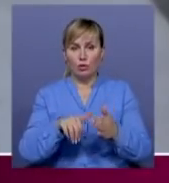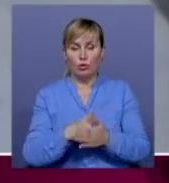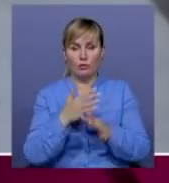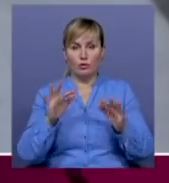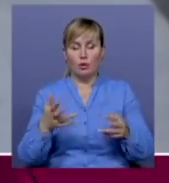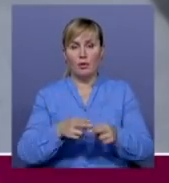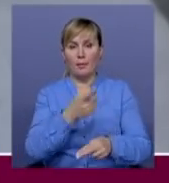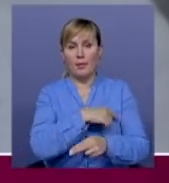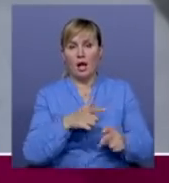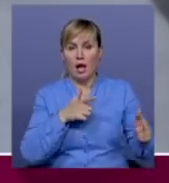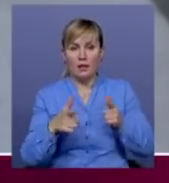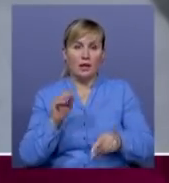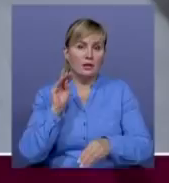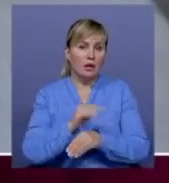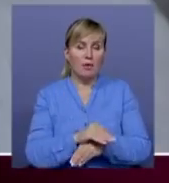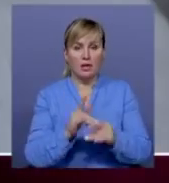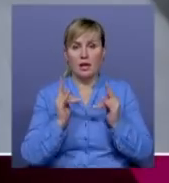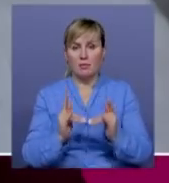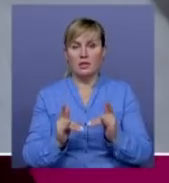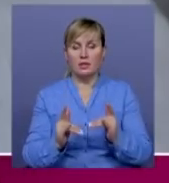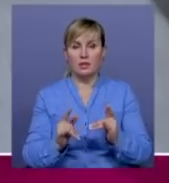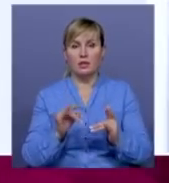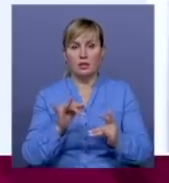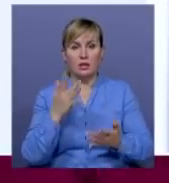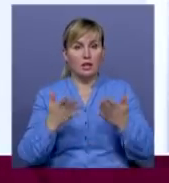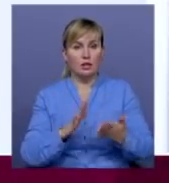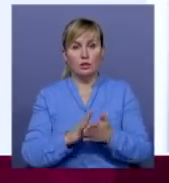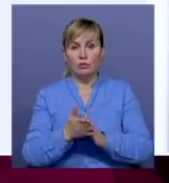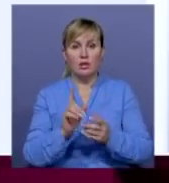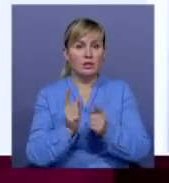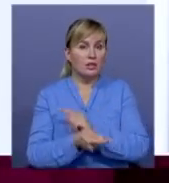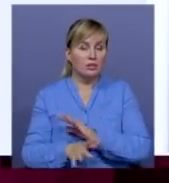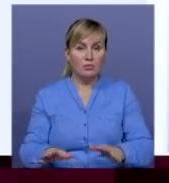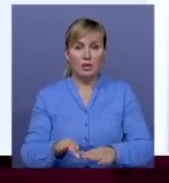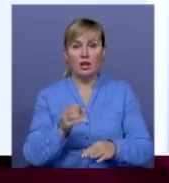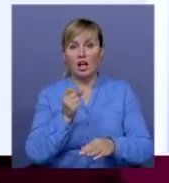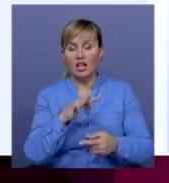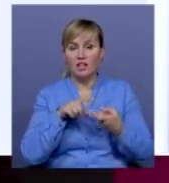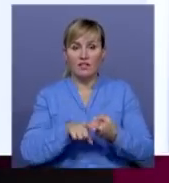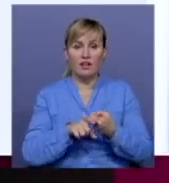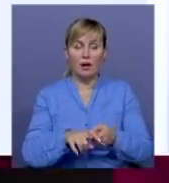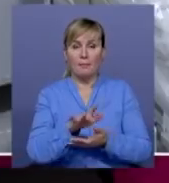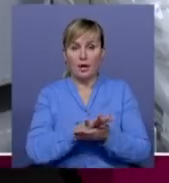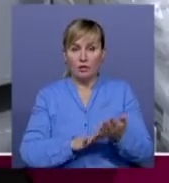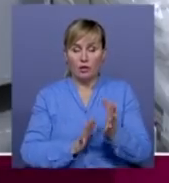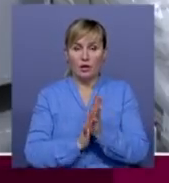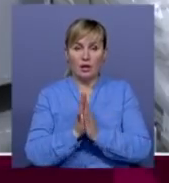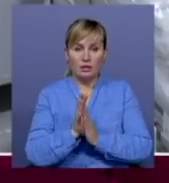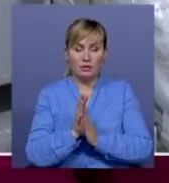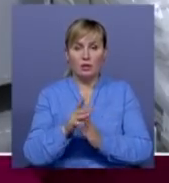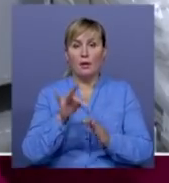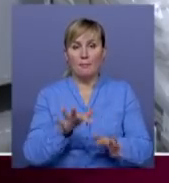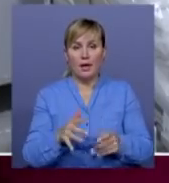Поэтому больницы готовят дополнительные койки. Если же ситуация не изменится и количество инфицированных продолжит расти, то в